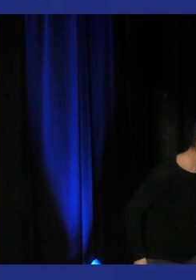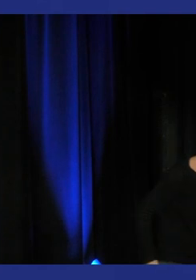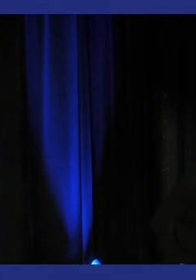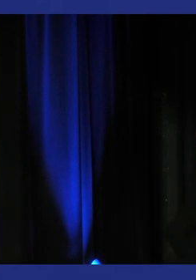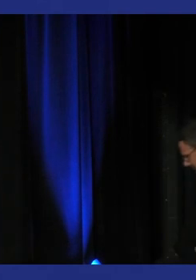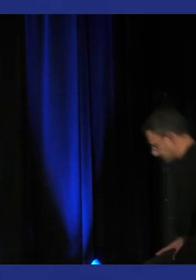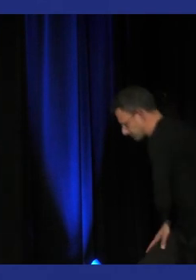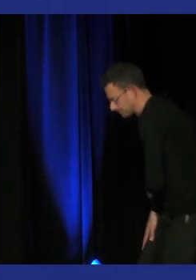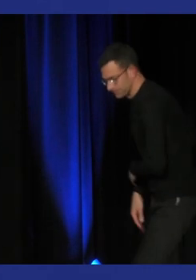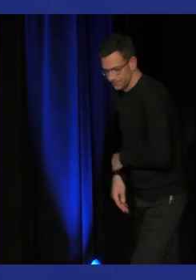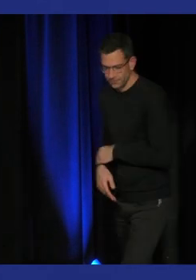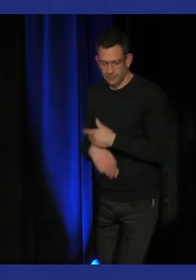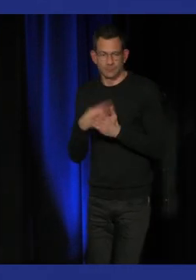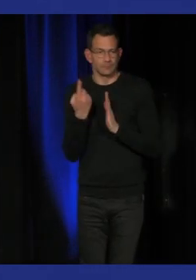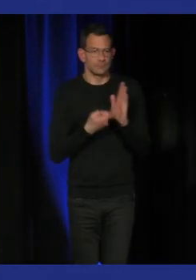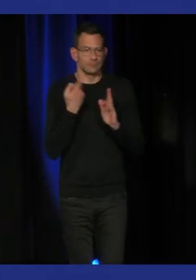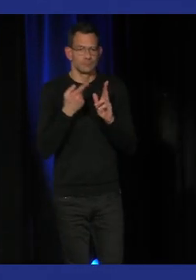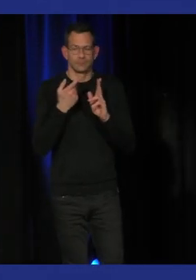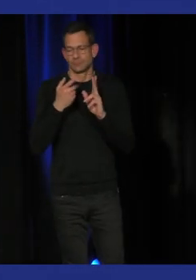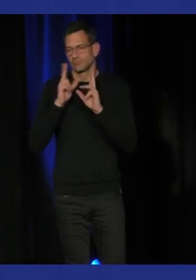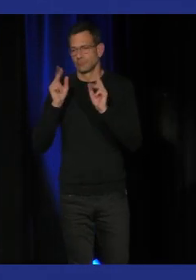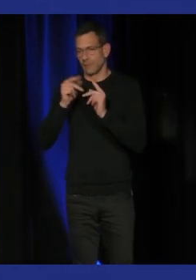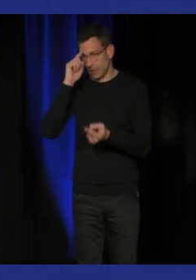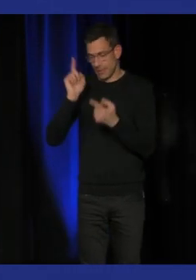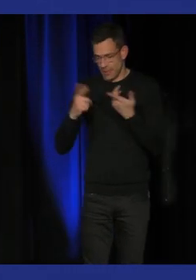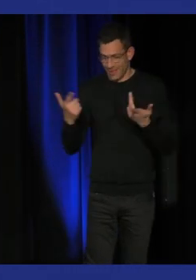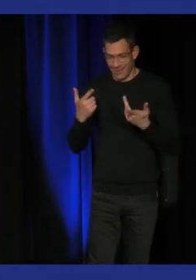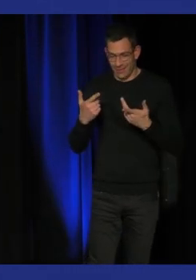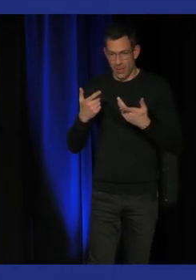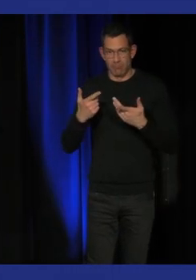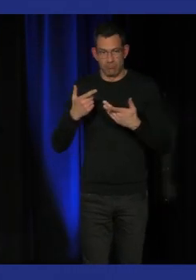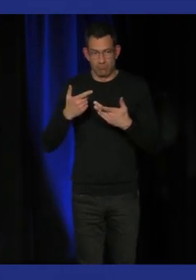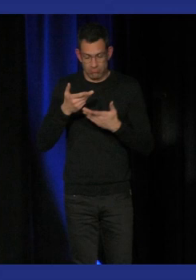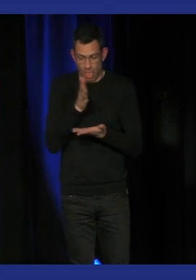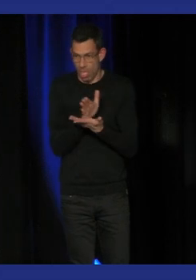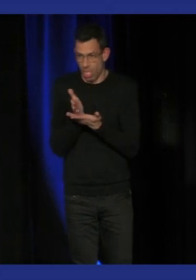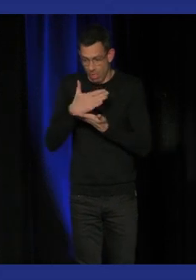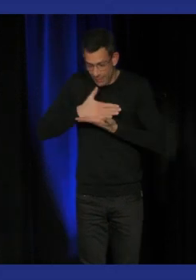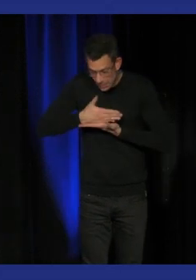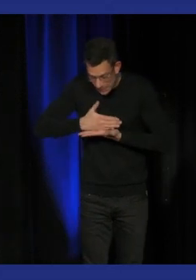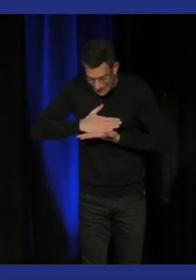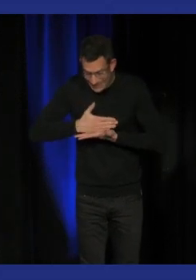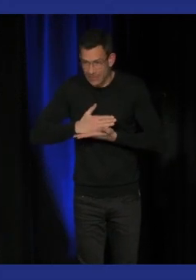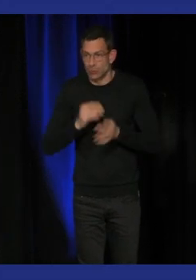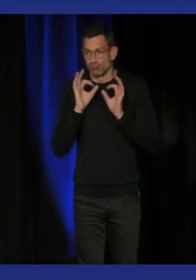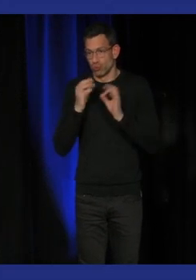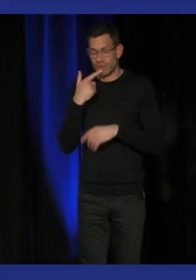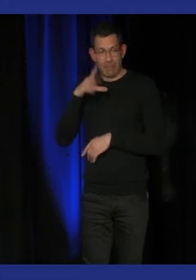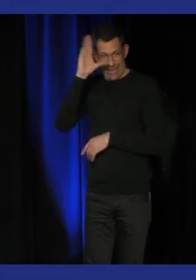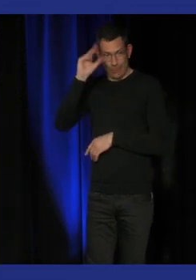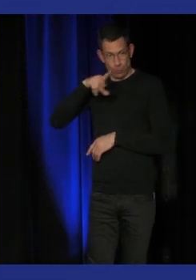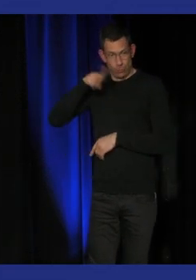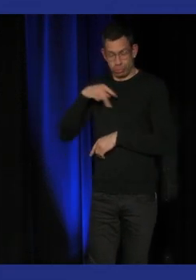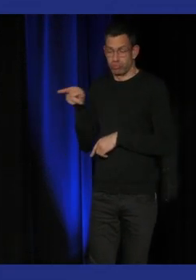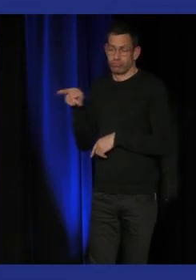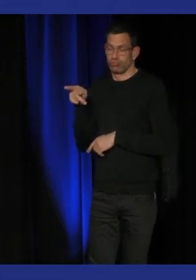sur un exemple que donnait un de mes étudiants qui s'appelle Olivier Carré, qui a publié un article dans la revue Éthique en ligne. Donc